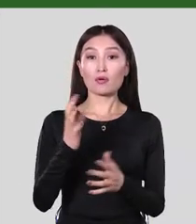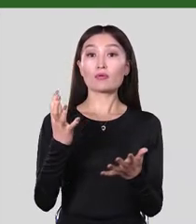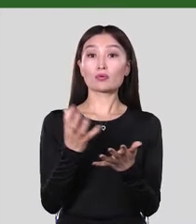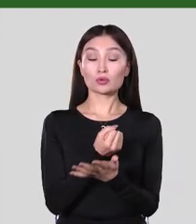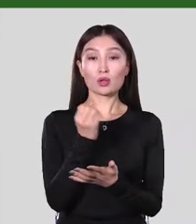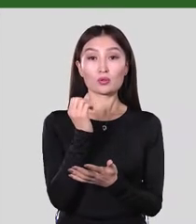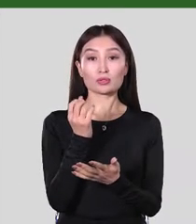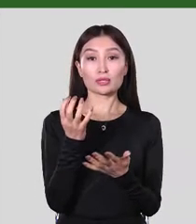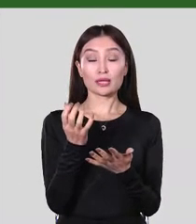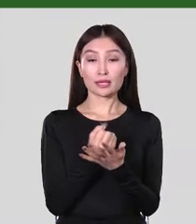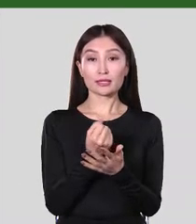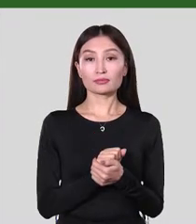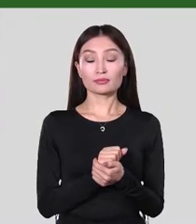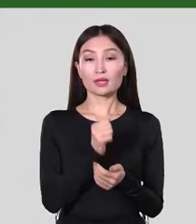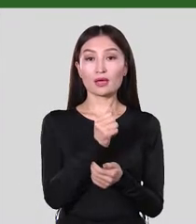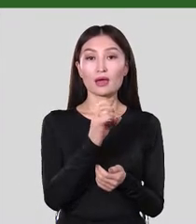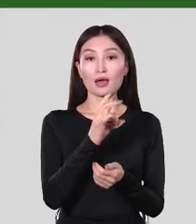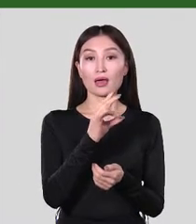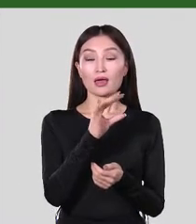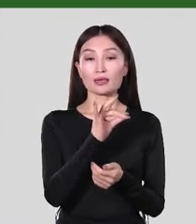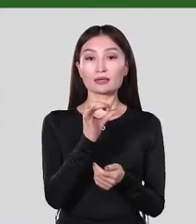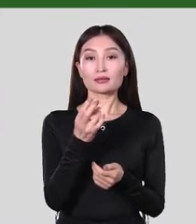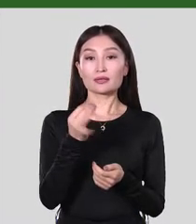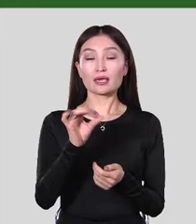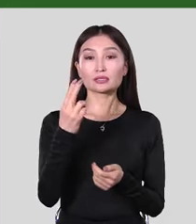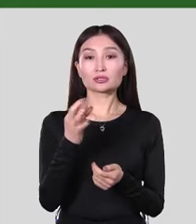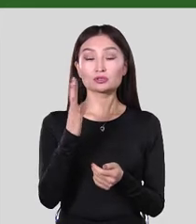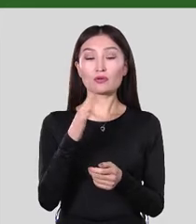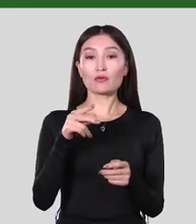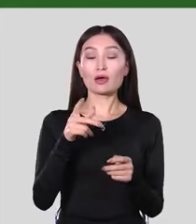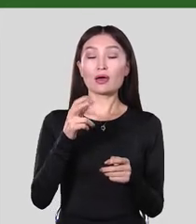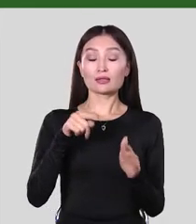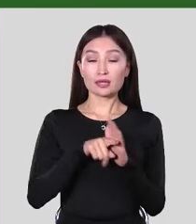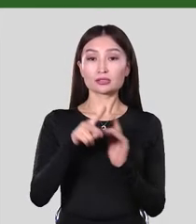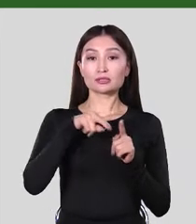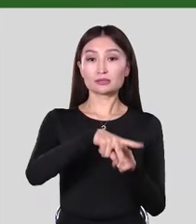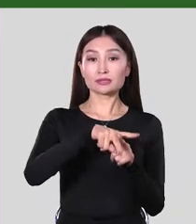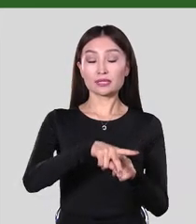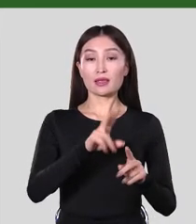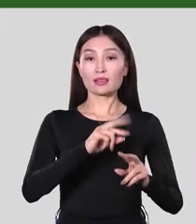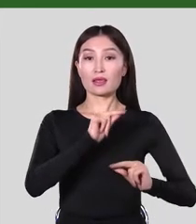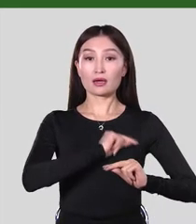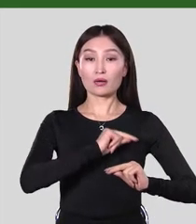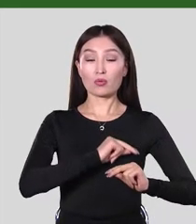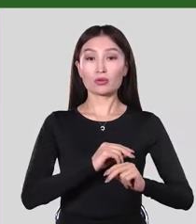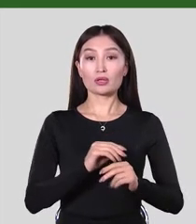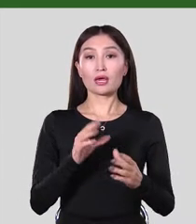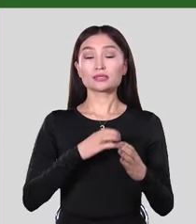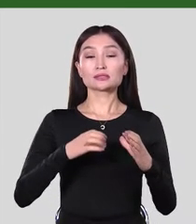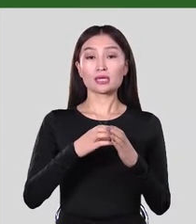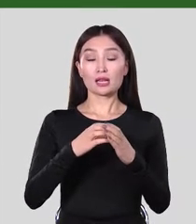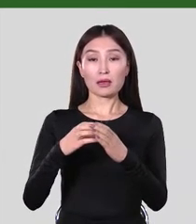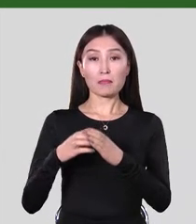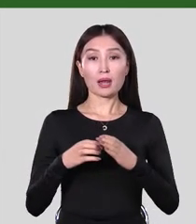найти и то, и другое. А индейцев стали сгонять для работы на рудниках. Целые индейские